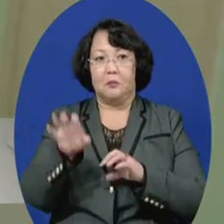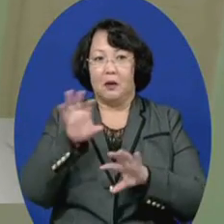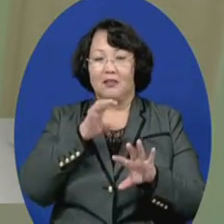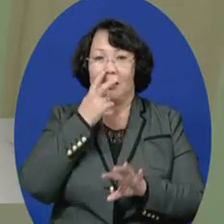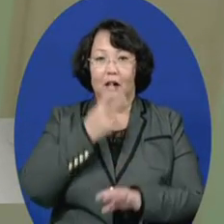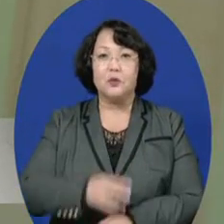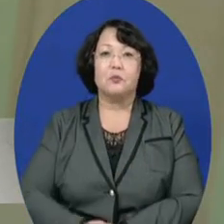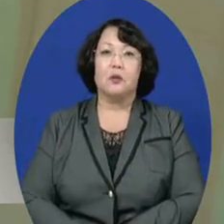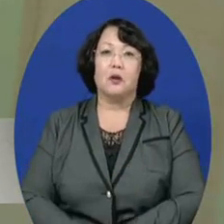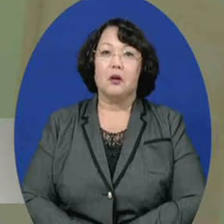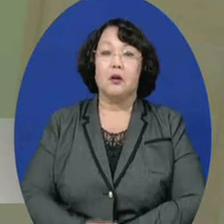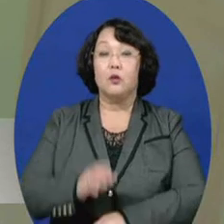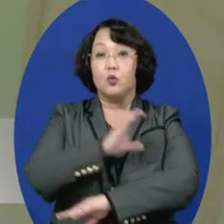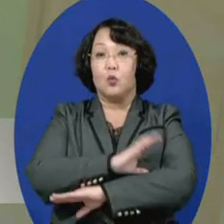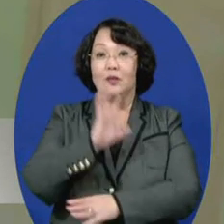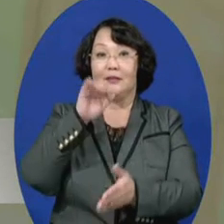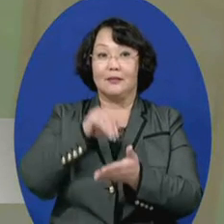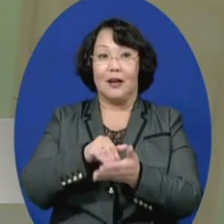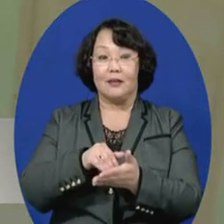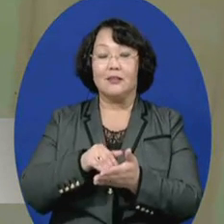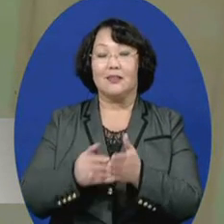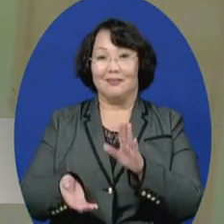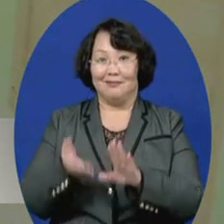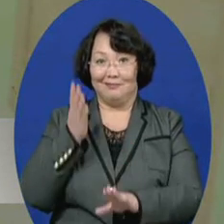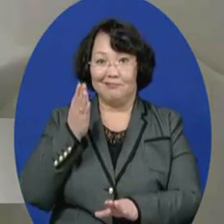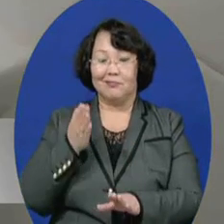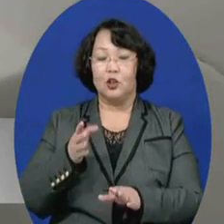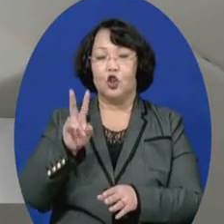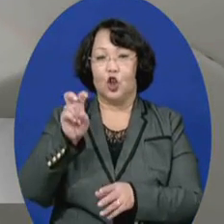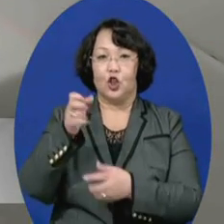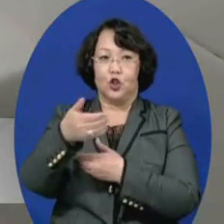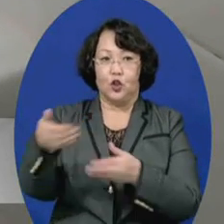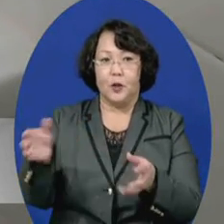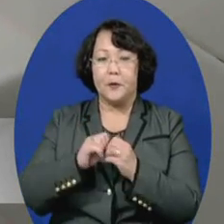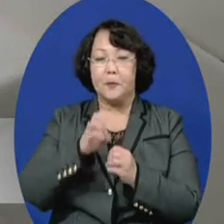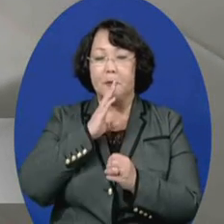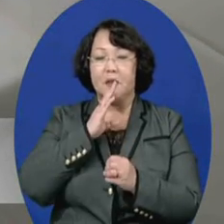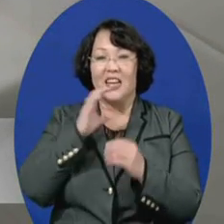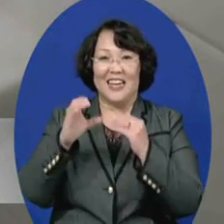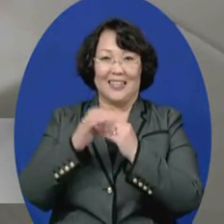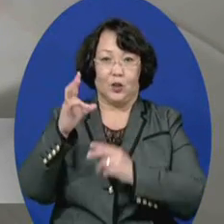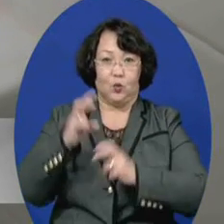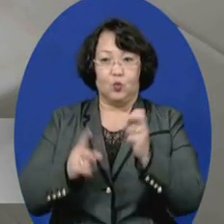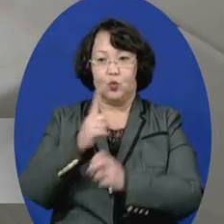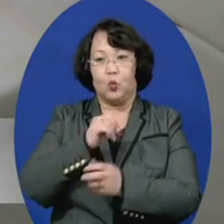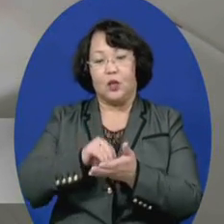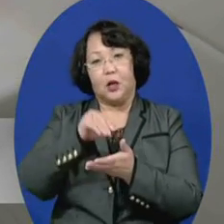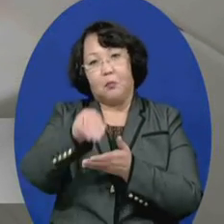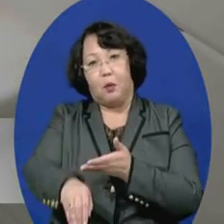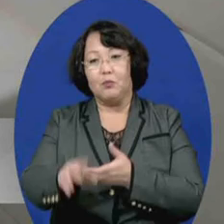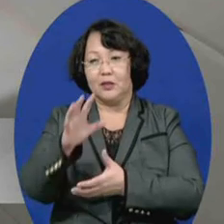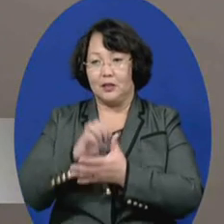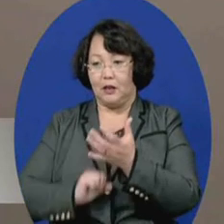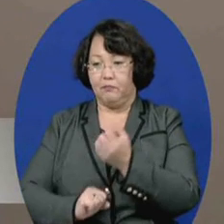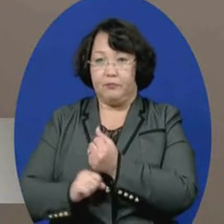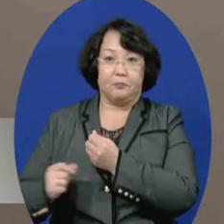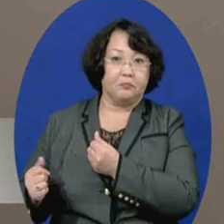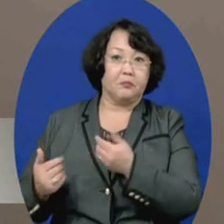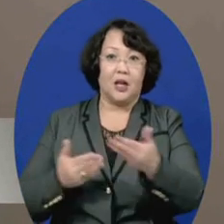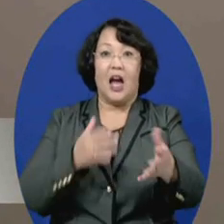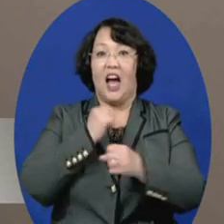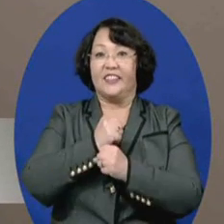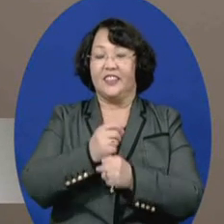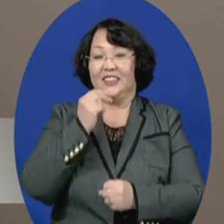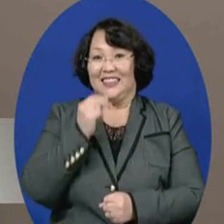харж байна. Сургуулиудыг стандартт нийцсэн ариун цэврийн байгууламжтай болгох ажилд Эрдэнэ төвлөрөөс 100 тэрбум төгрөгийн санхүүжилт гаргаж байна.